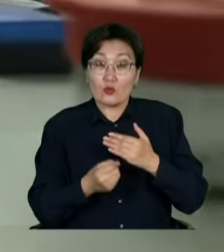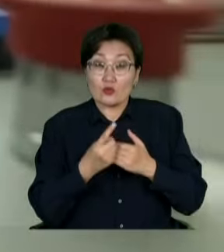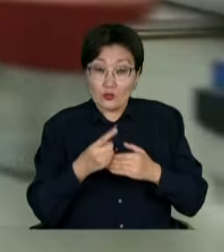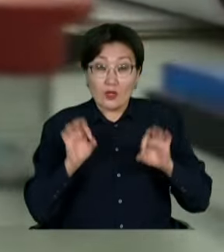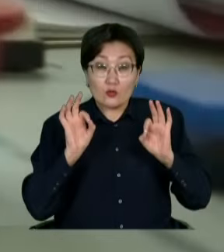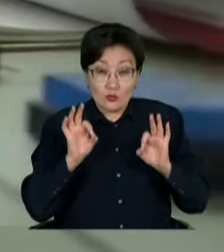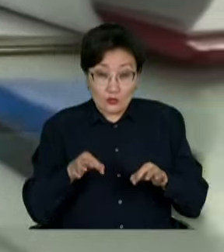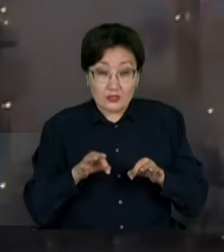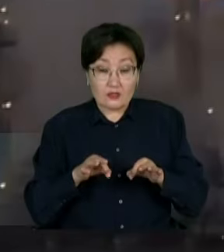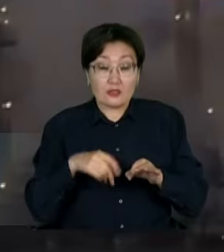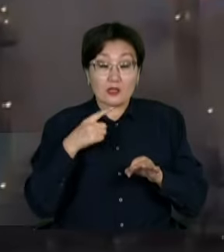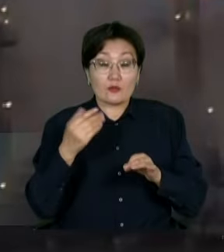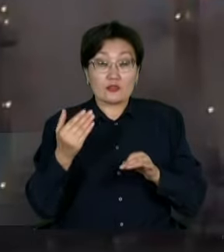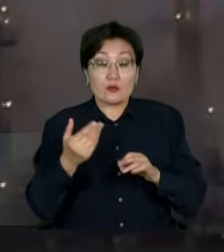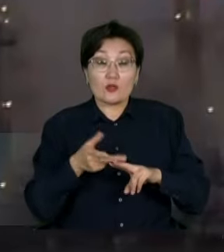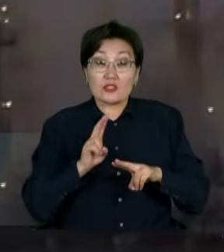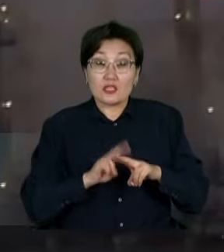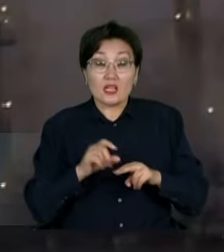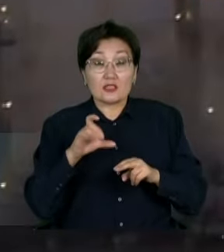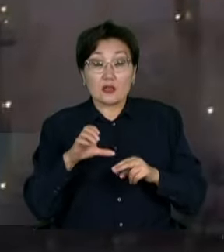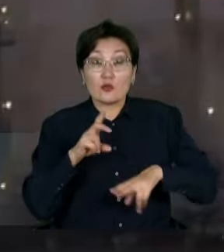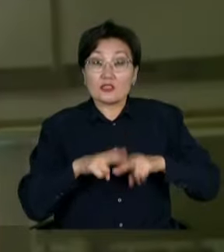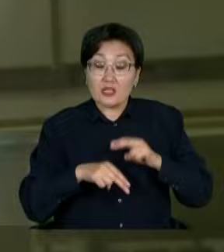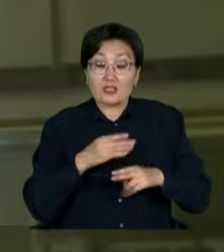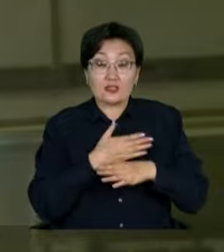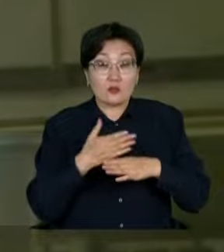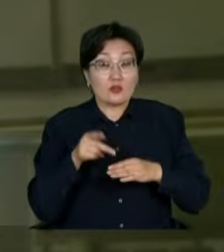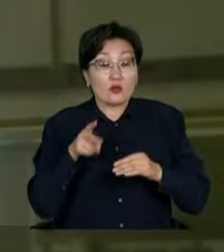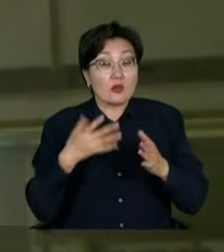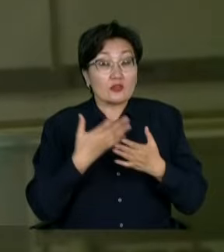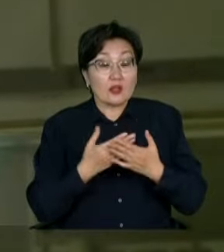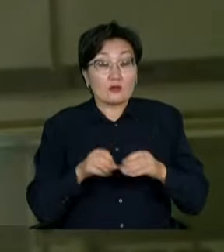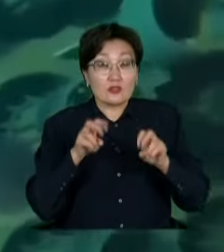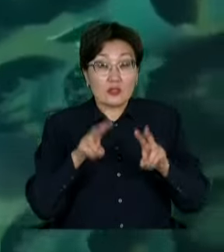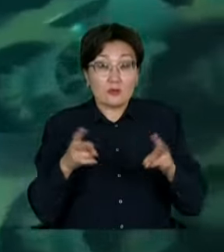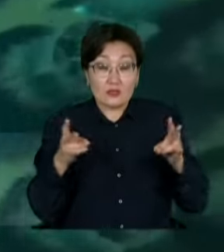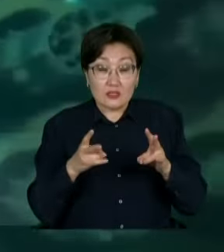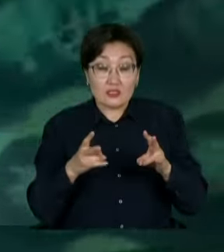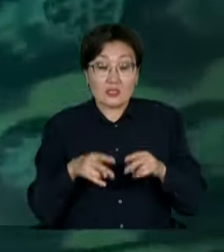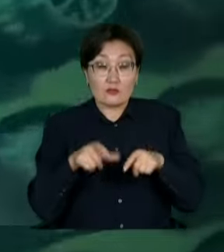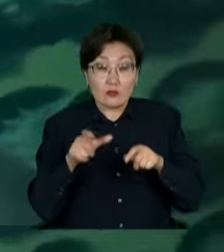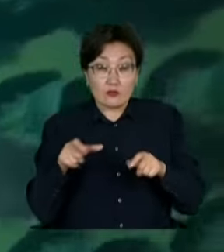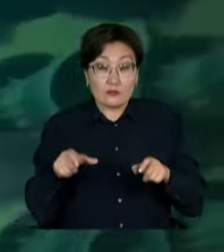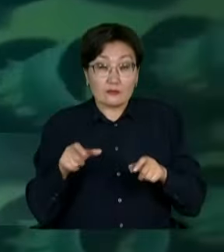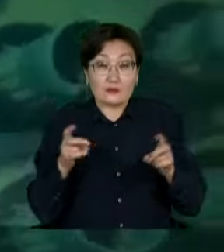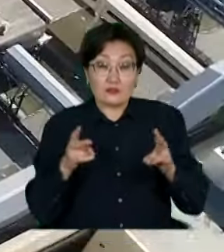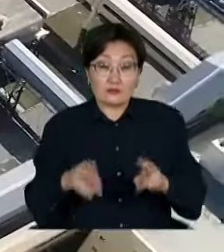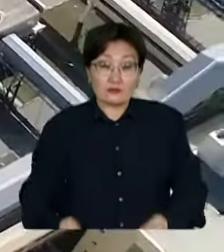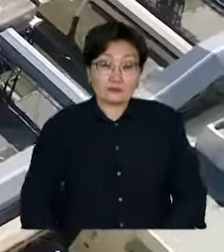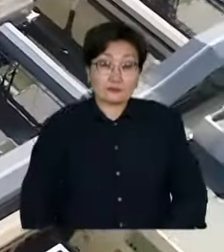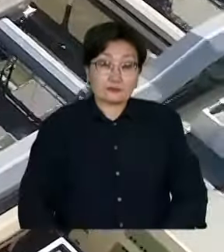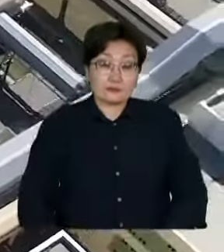заңды дегенді алға тартады. Өйткені АЭС салынғанда 2000-ға жуық маман қажет болады екен.